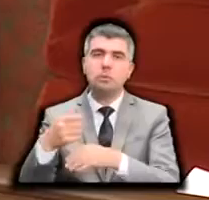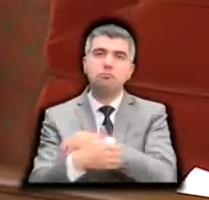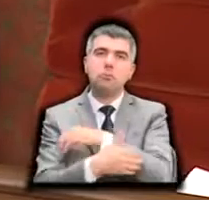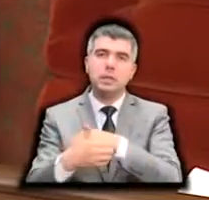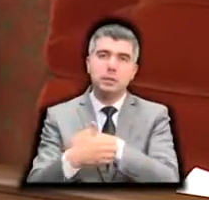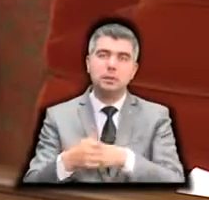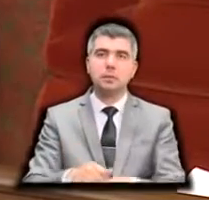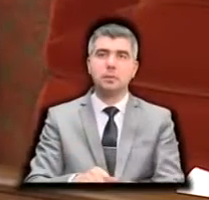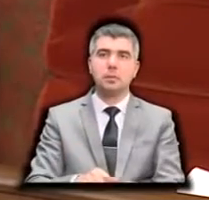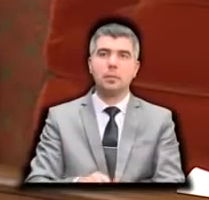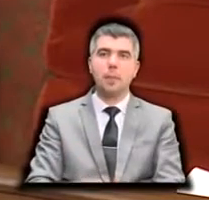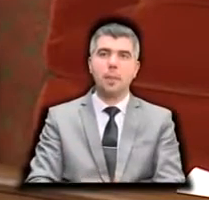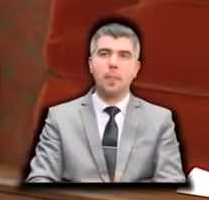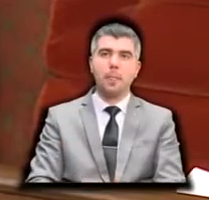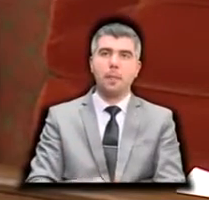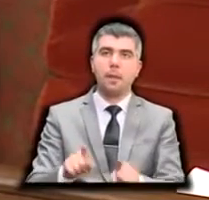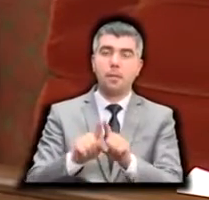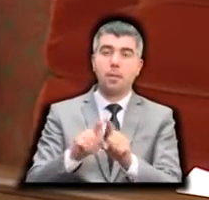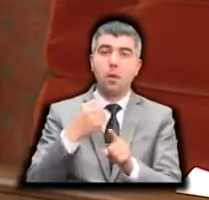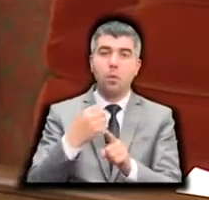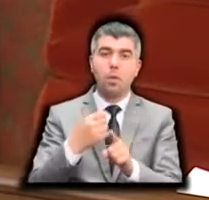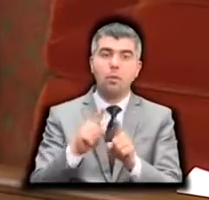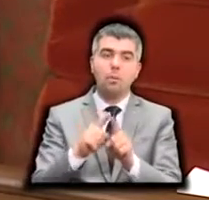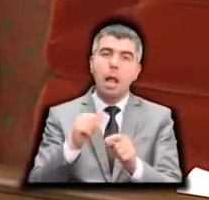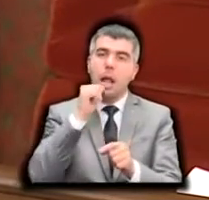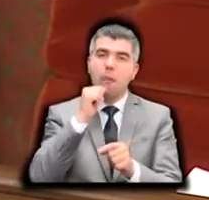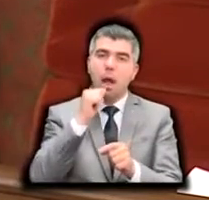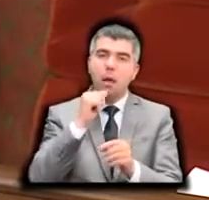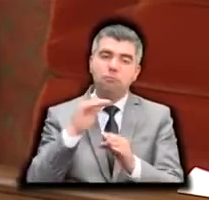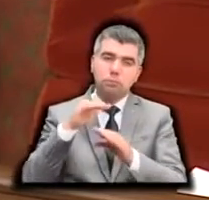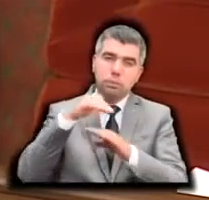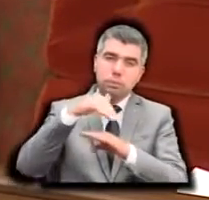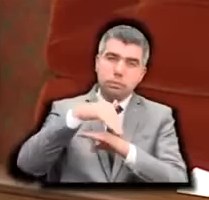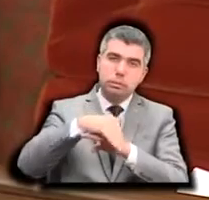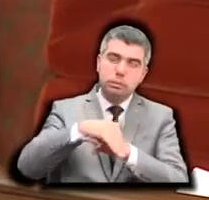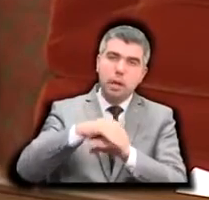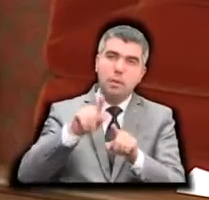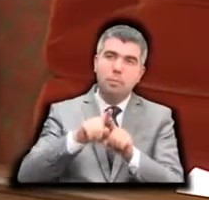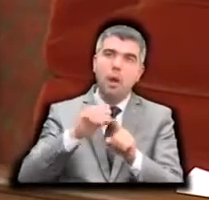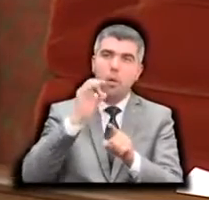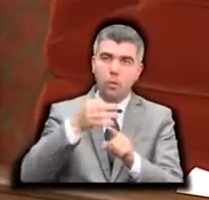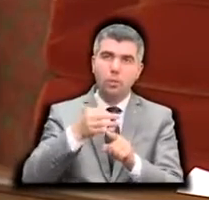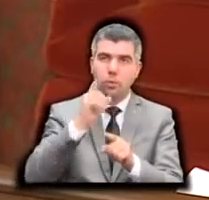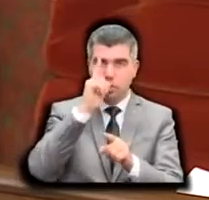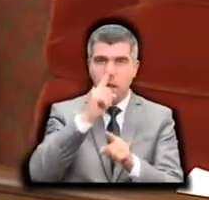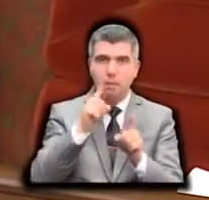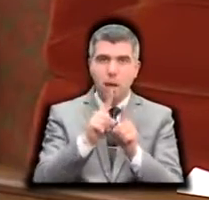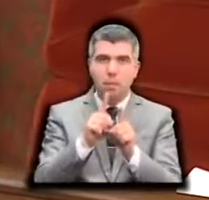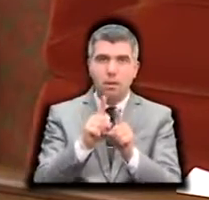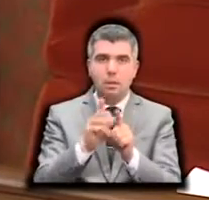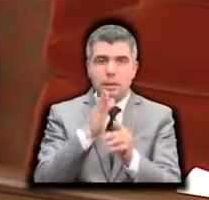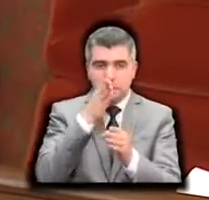راه المدية بما دير جايب الساقية فيها الماء، وإن راه دوروه لشي حاجة أخرى شي جهة أخرى. خاصة نقادو المدية